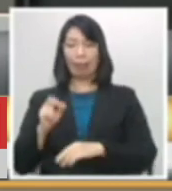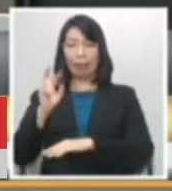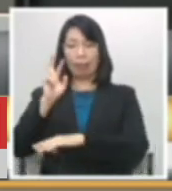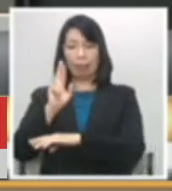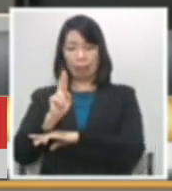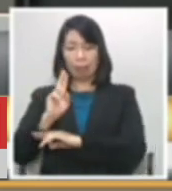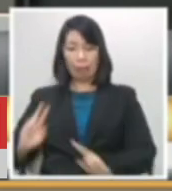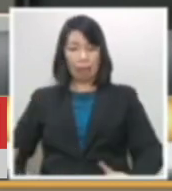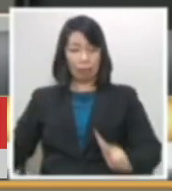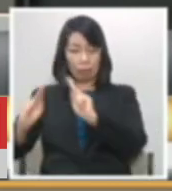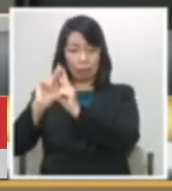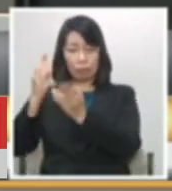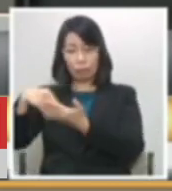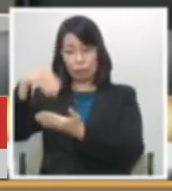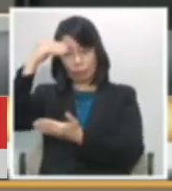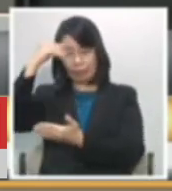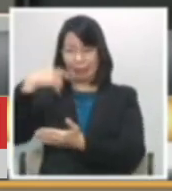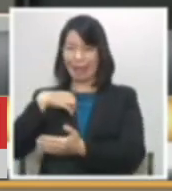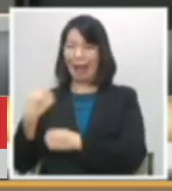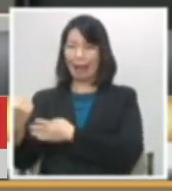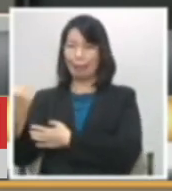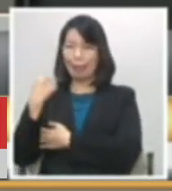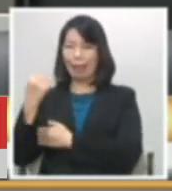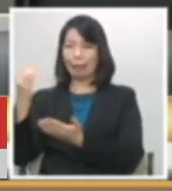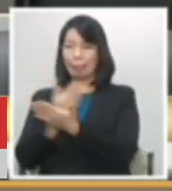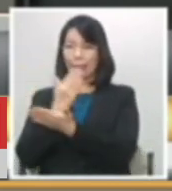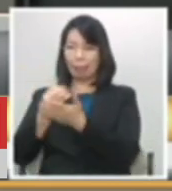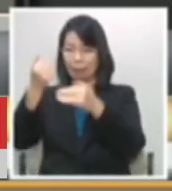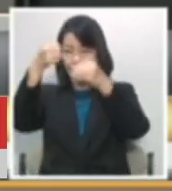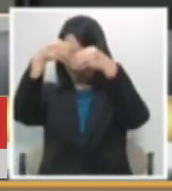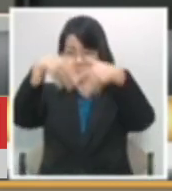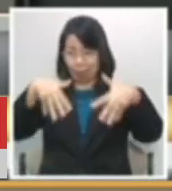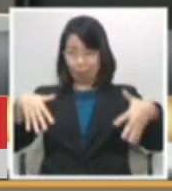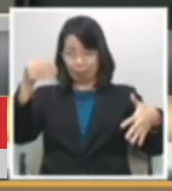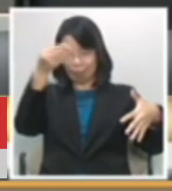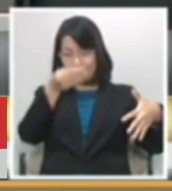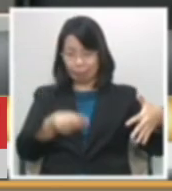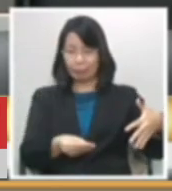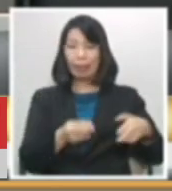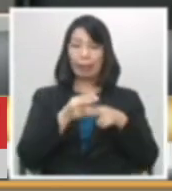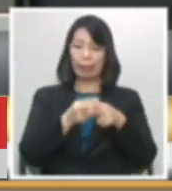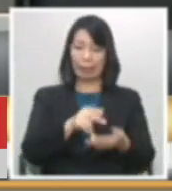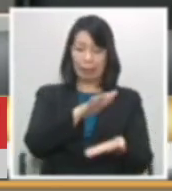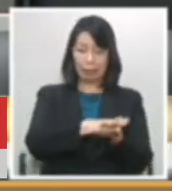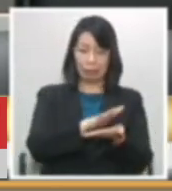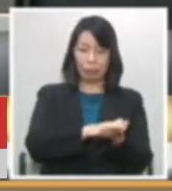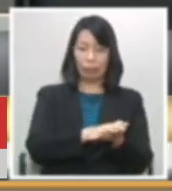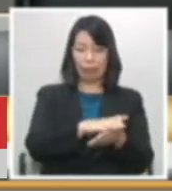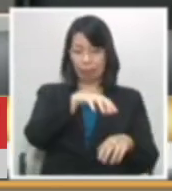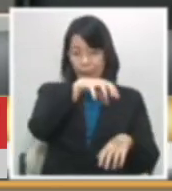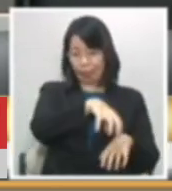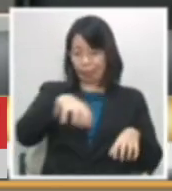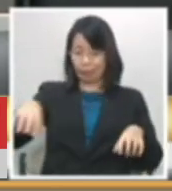นาจให้กับโรงเรียนในสถานศึกษาทุกแห่งได้บริหารจัดการอย่างอิสระ